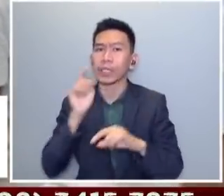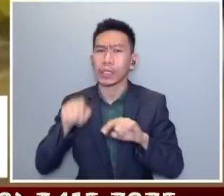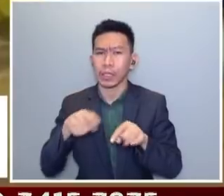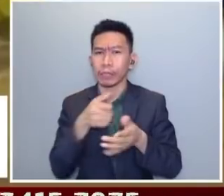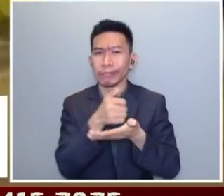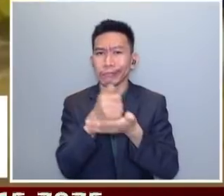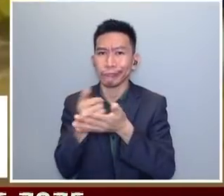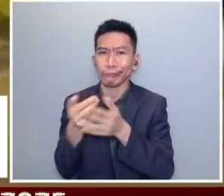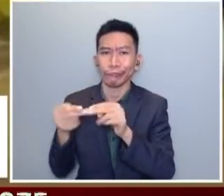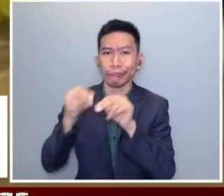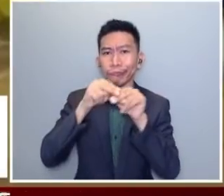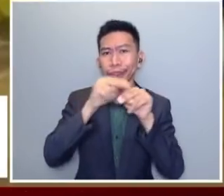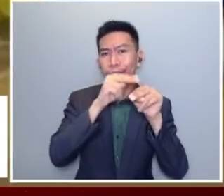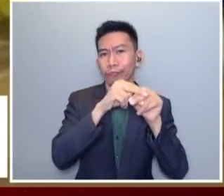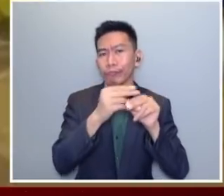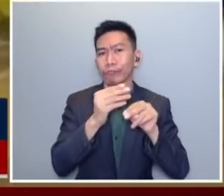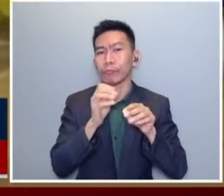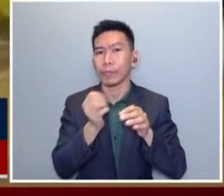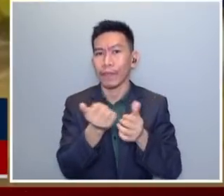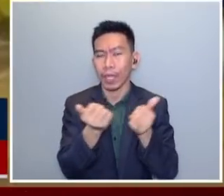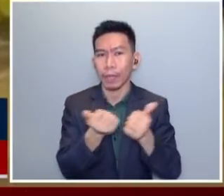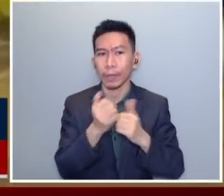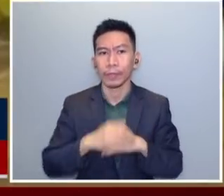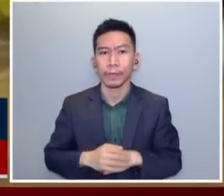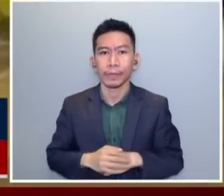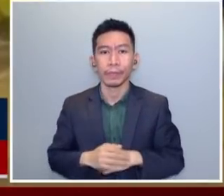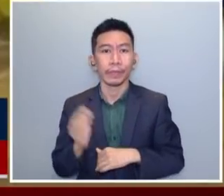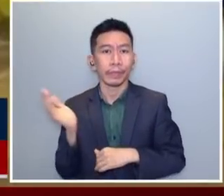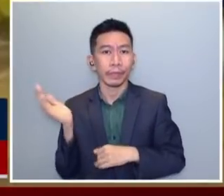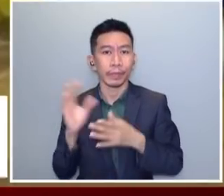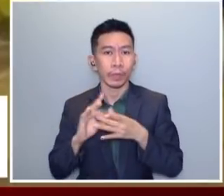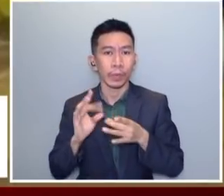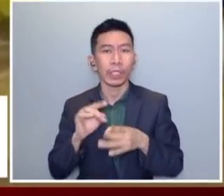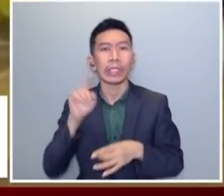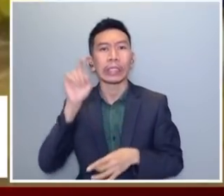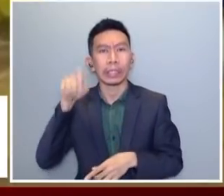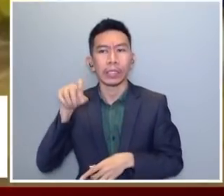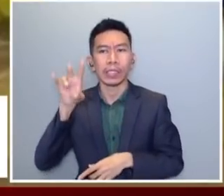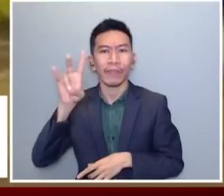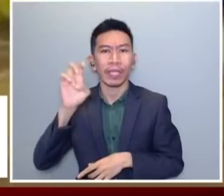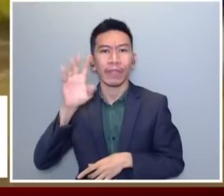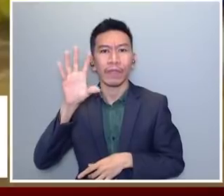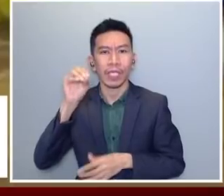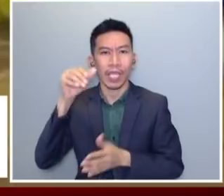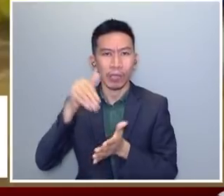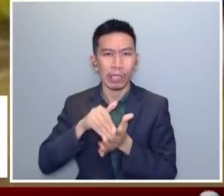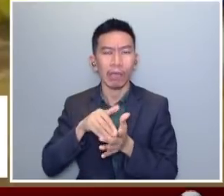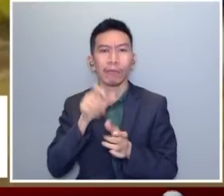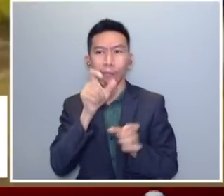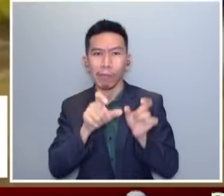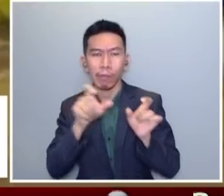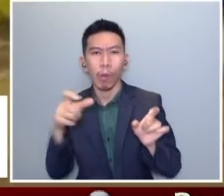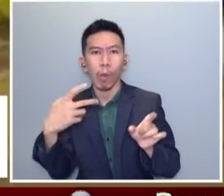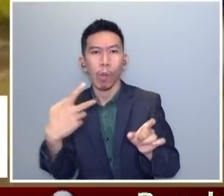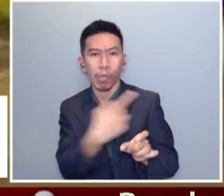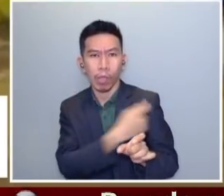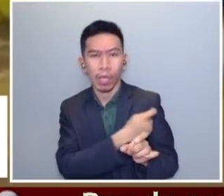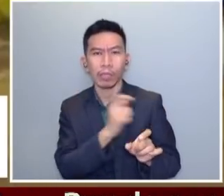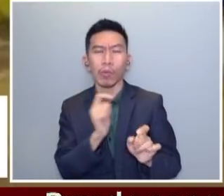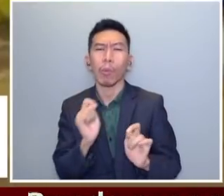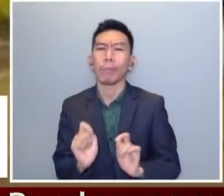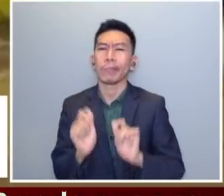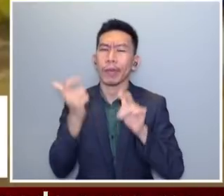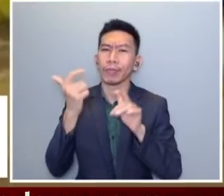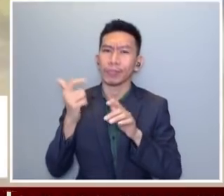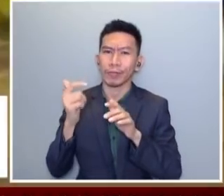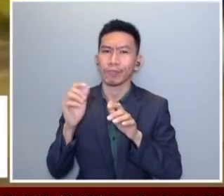ayuda. Dapat paabutin ang 750,000 a day ang nababakunahan para mapabilis yung pag-abot natin sa